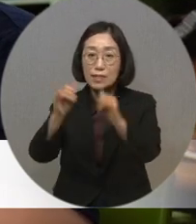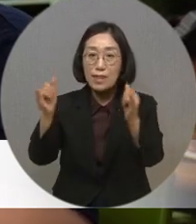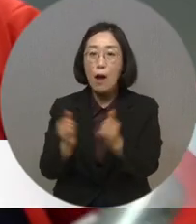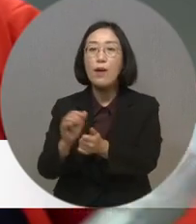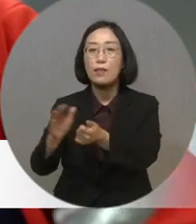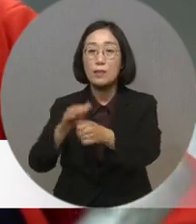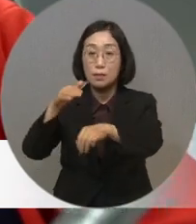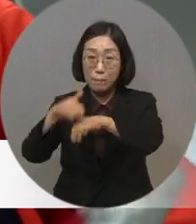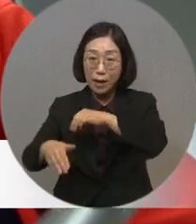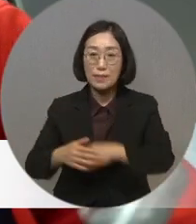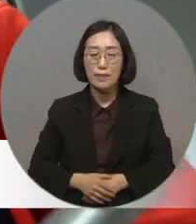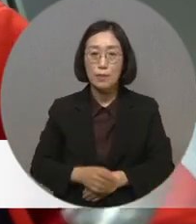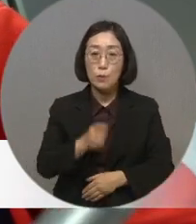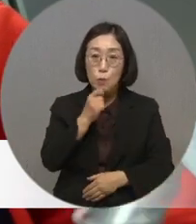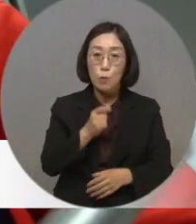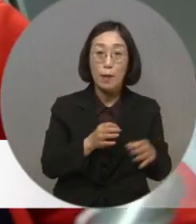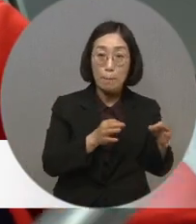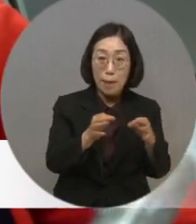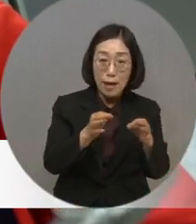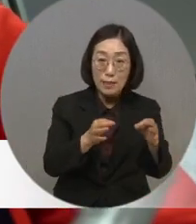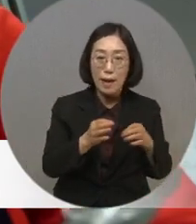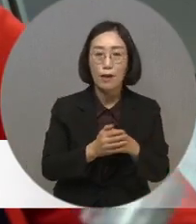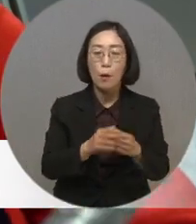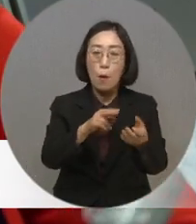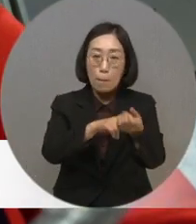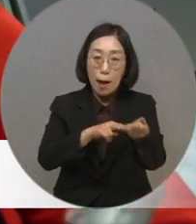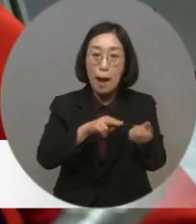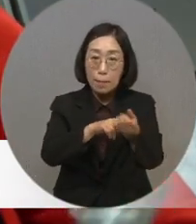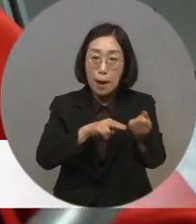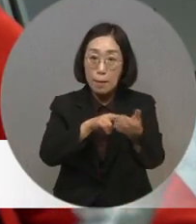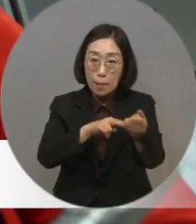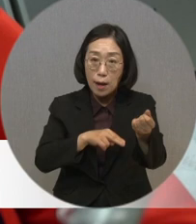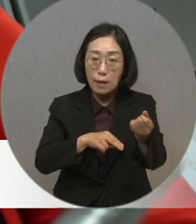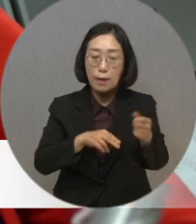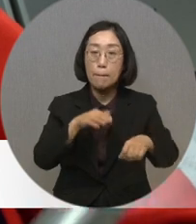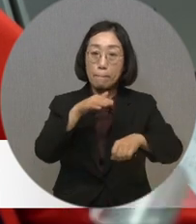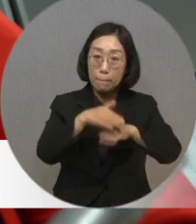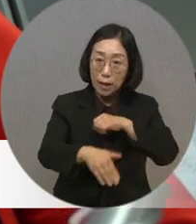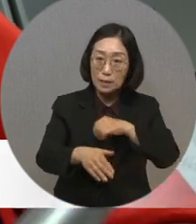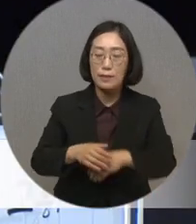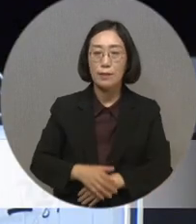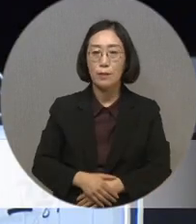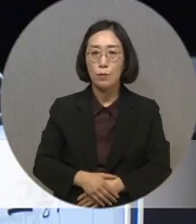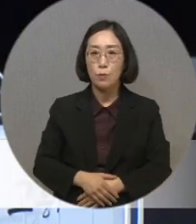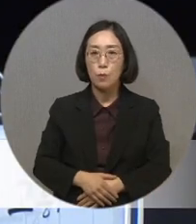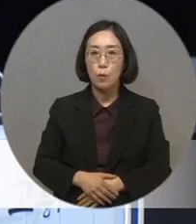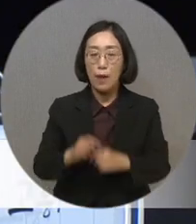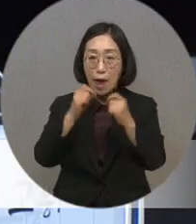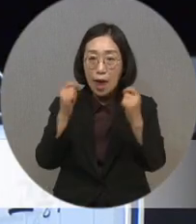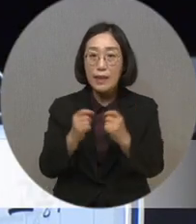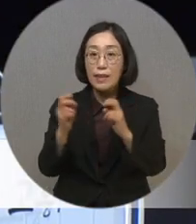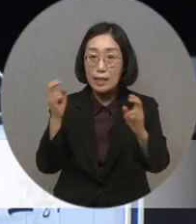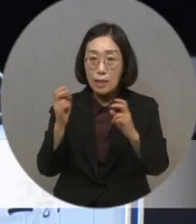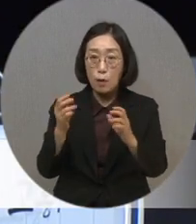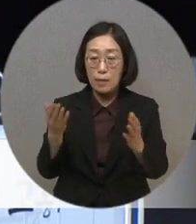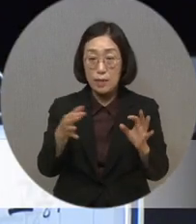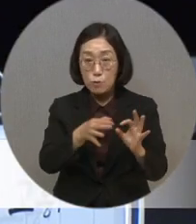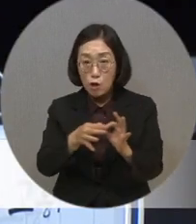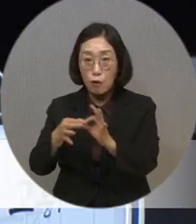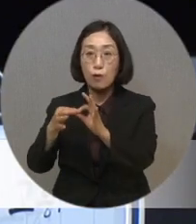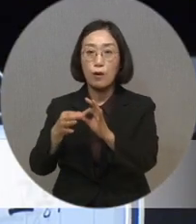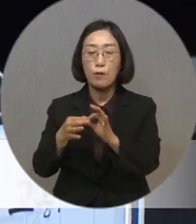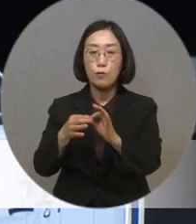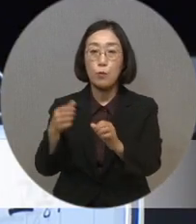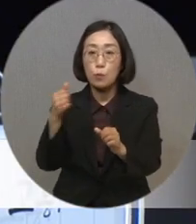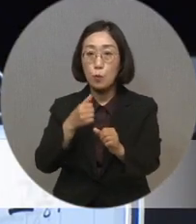서비스형 소규모 매장운영과 식품 등 제조 판매하는 시장형 기업과 취업을 연기하는